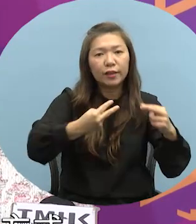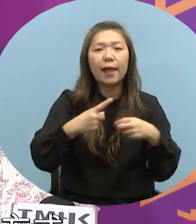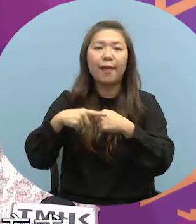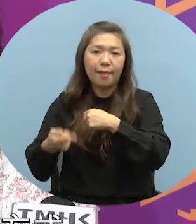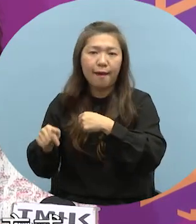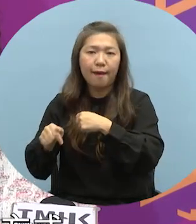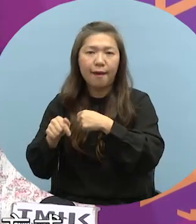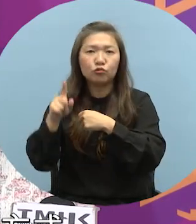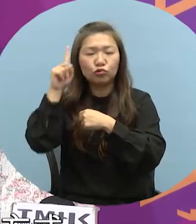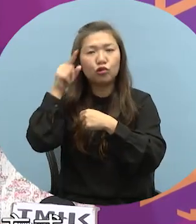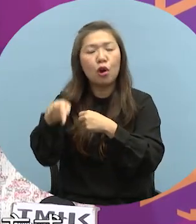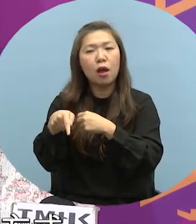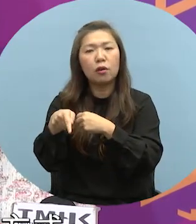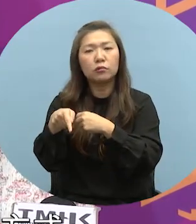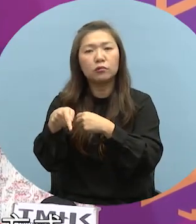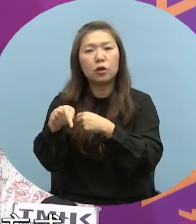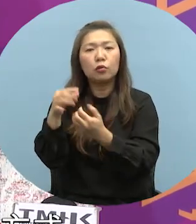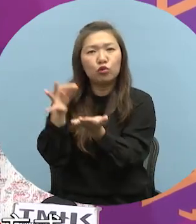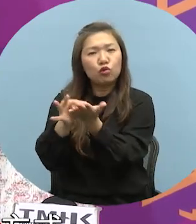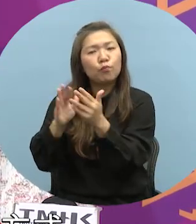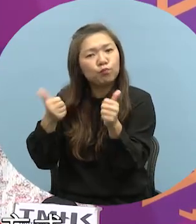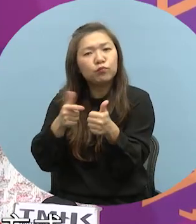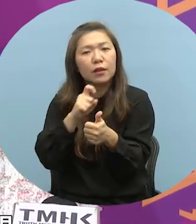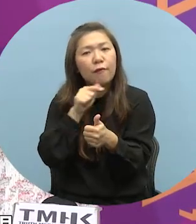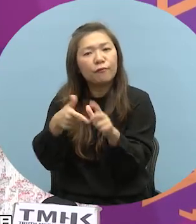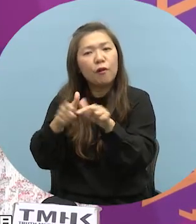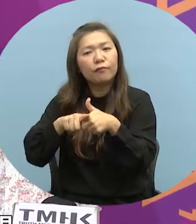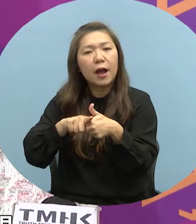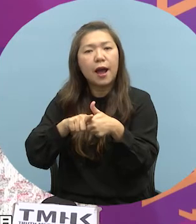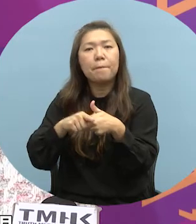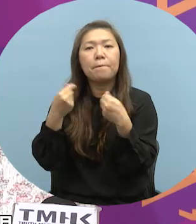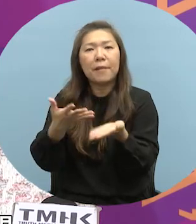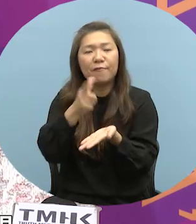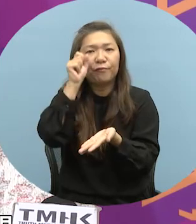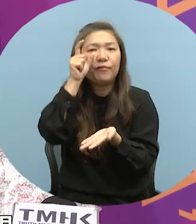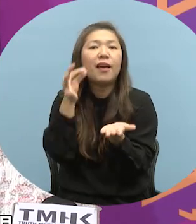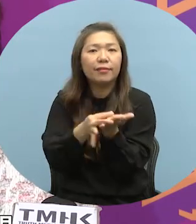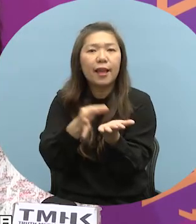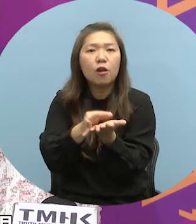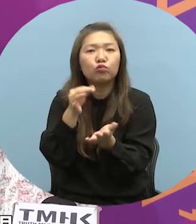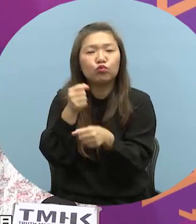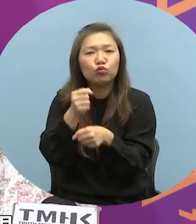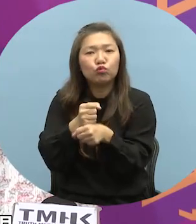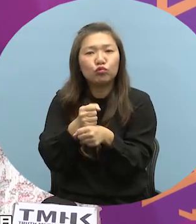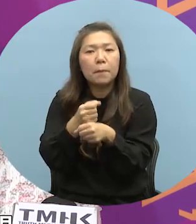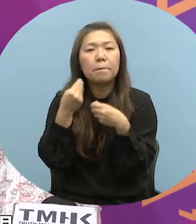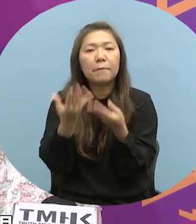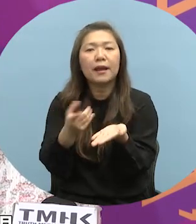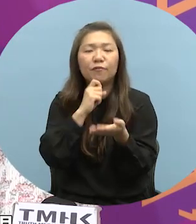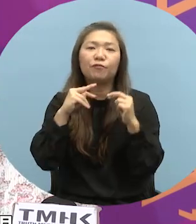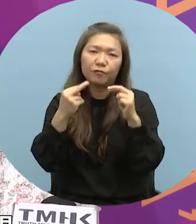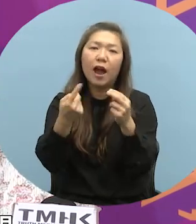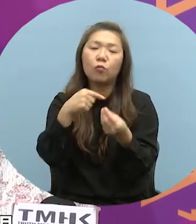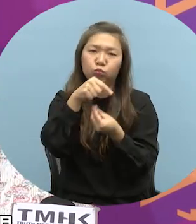一方面呢是用比较有土地效益的方式为我们的中地作业呢提供一个的发